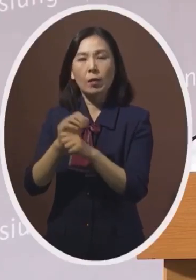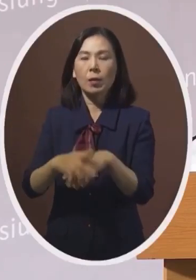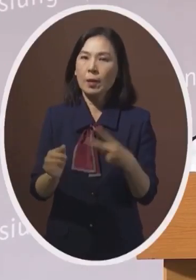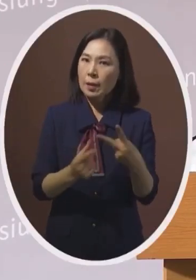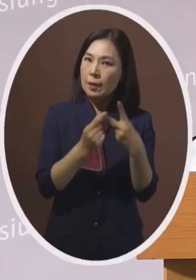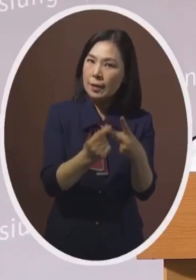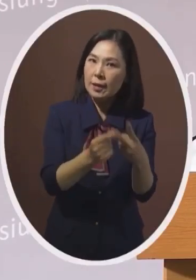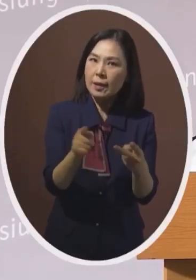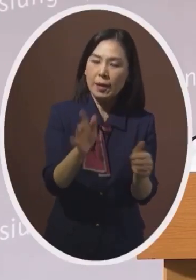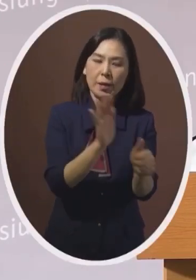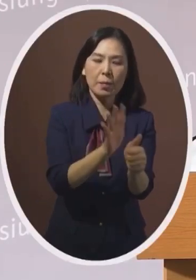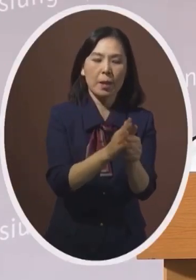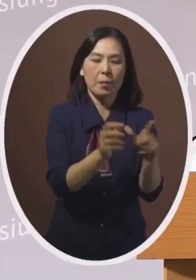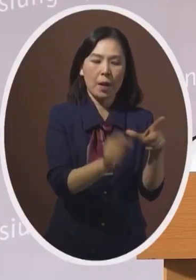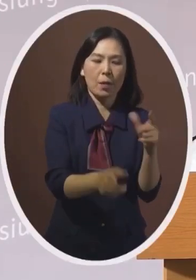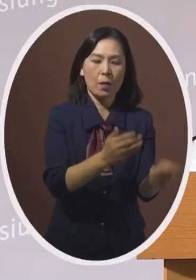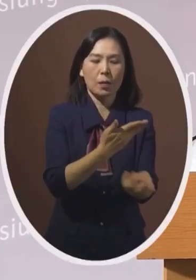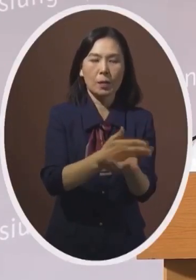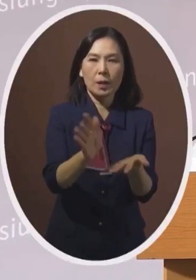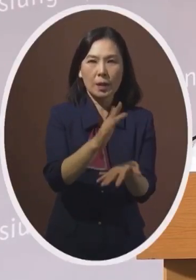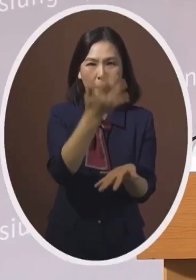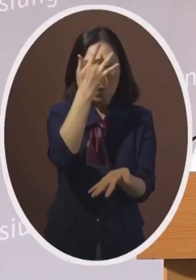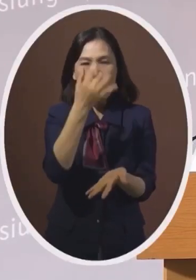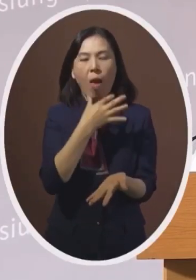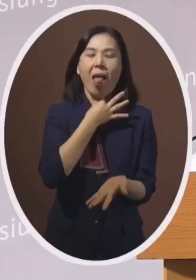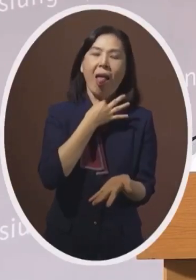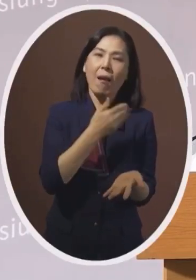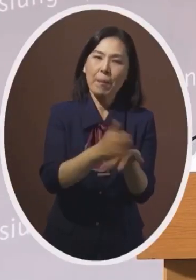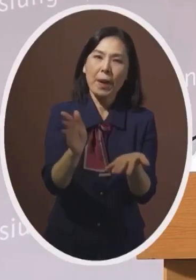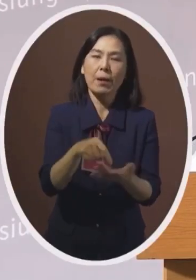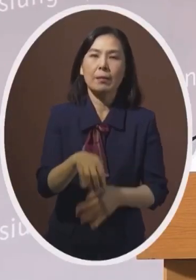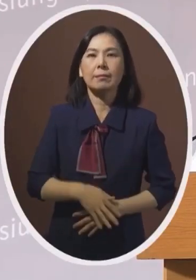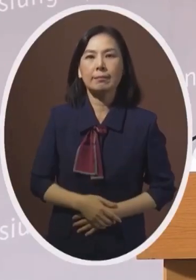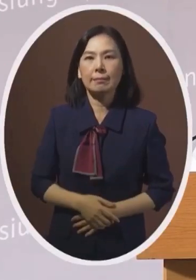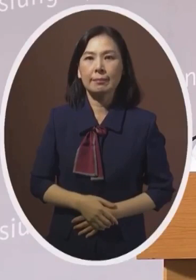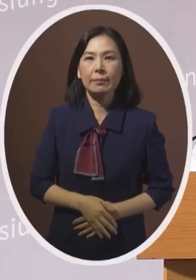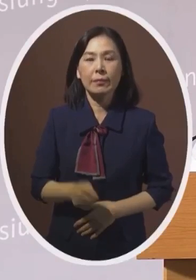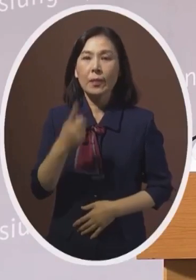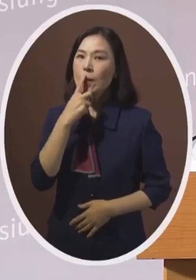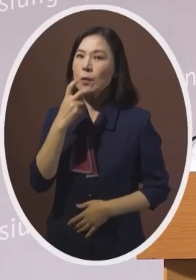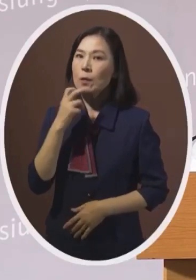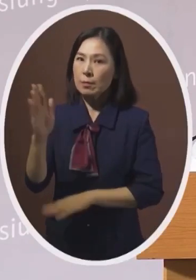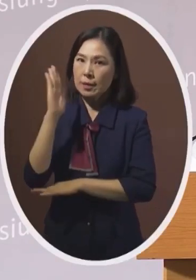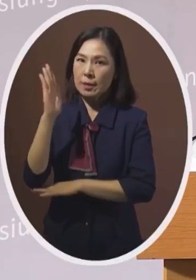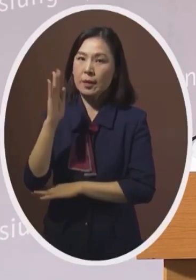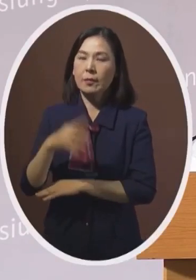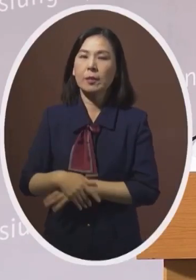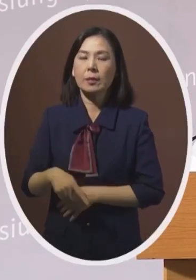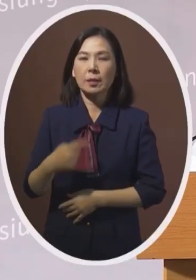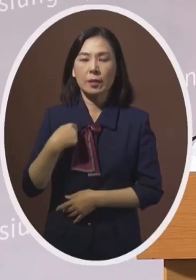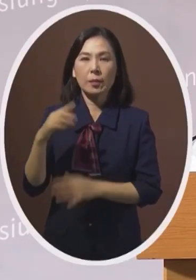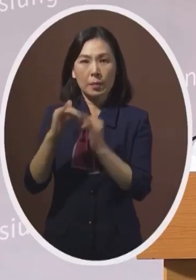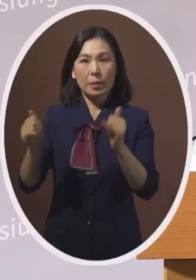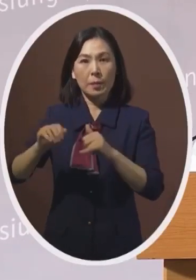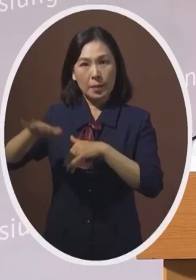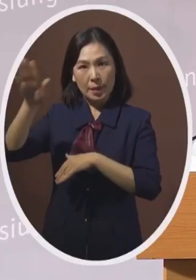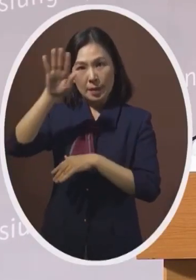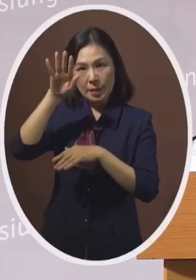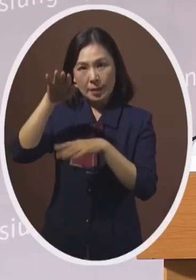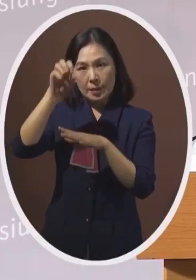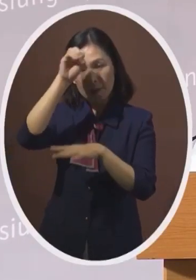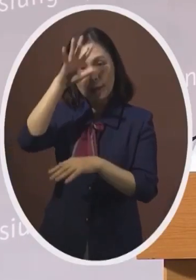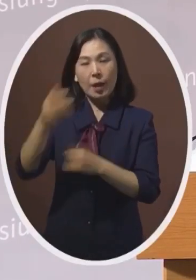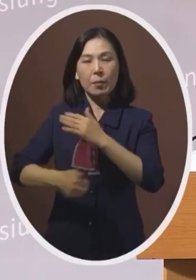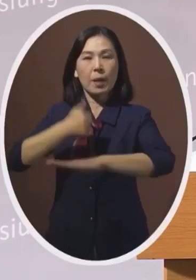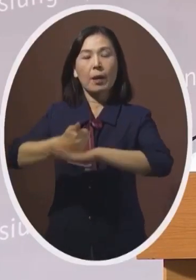也解决企业厂商的问题，来全面发展经济呢？中央政府在民进党执政之后，包括我们用前